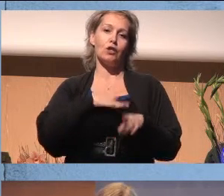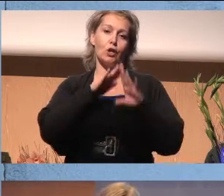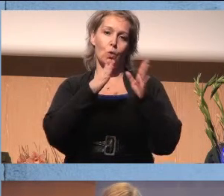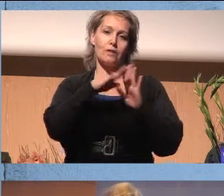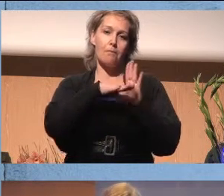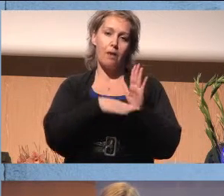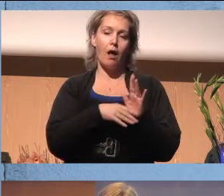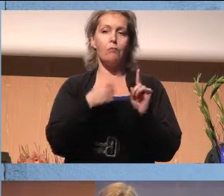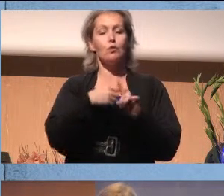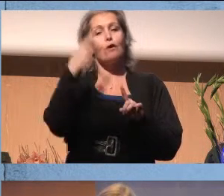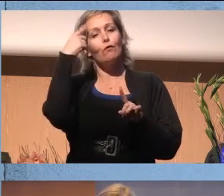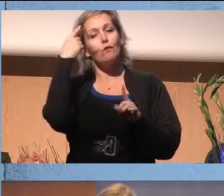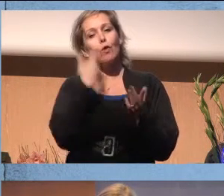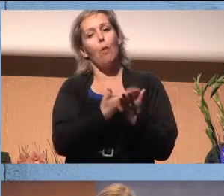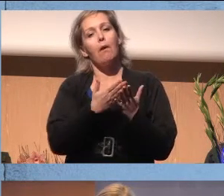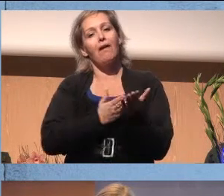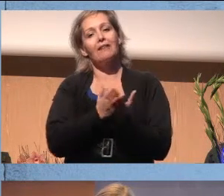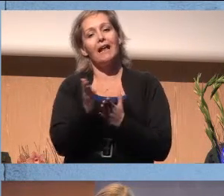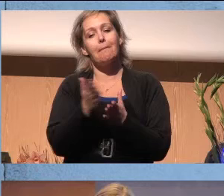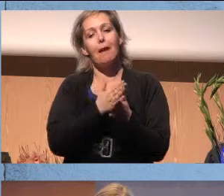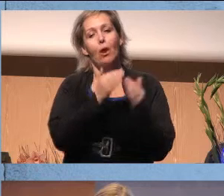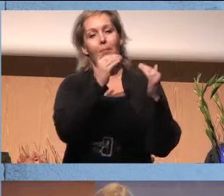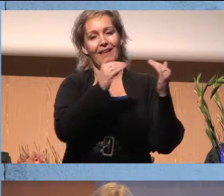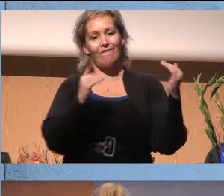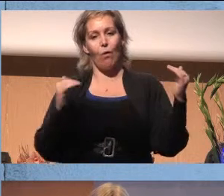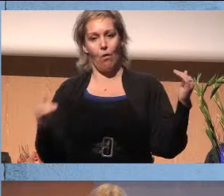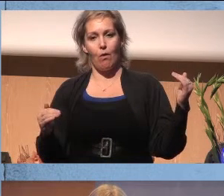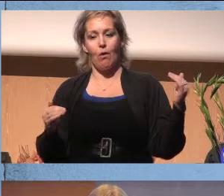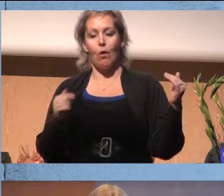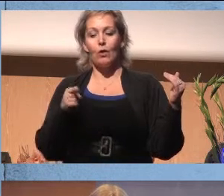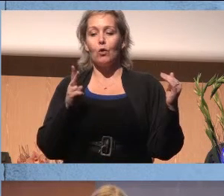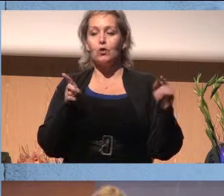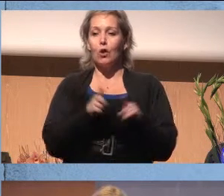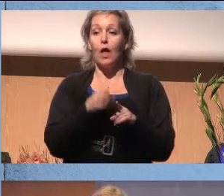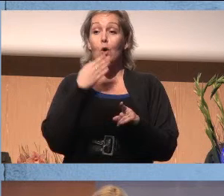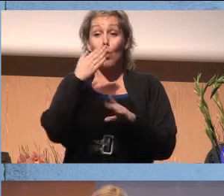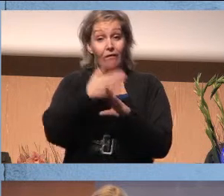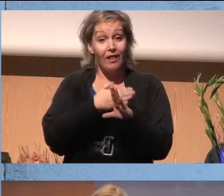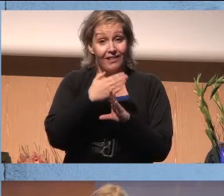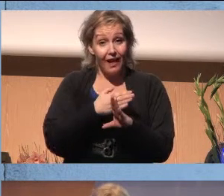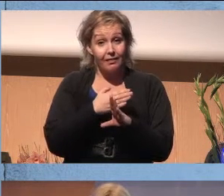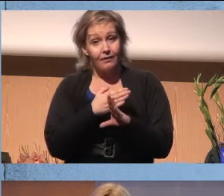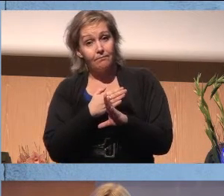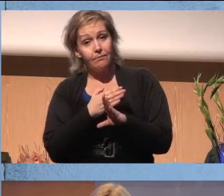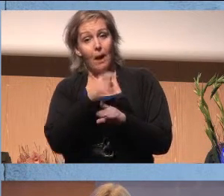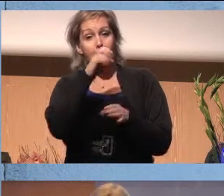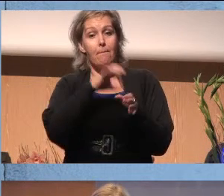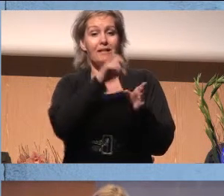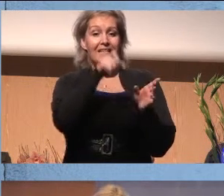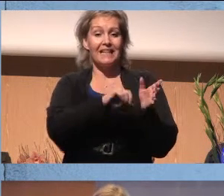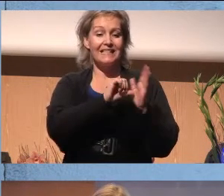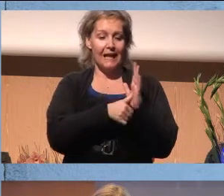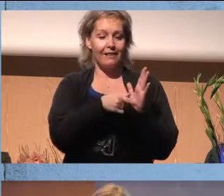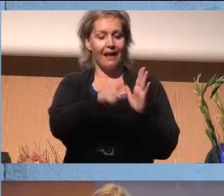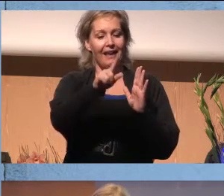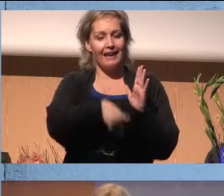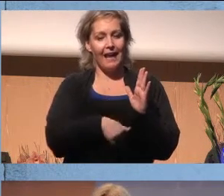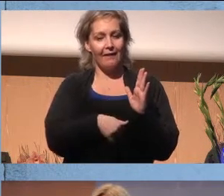og en fornuftig oppgavedeling mellom nivåene. Og så det sånn at god kvalitet, pasientsikkerhet